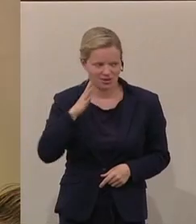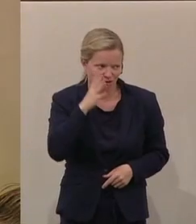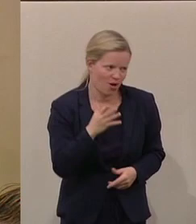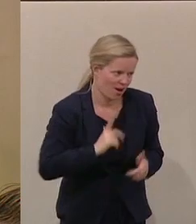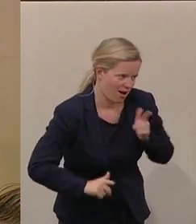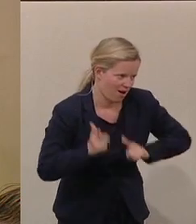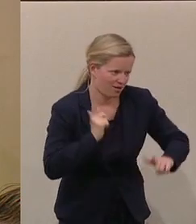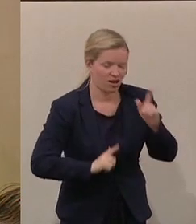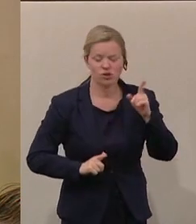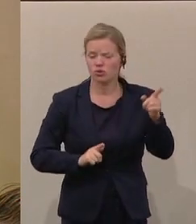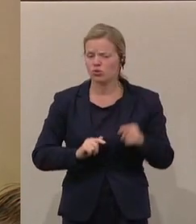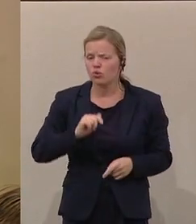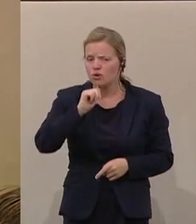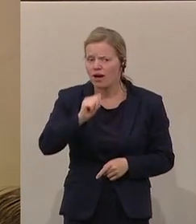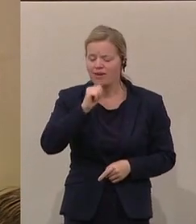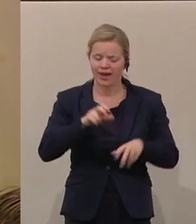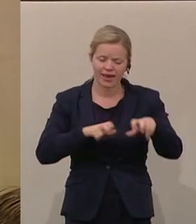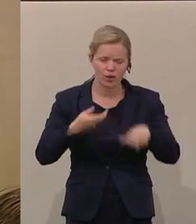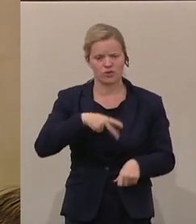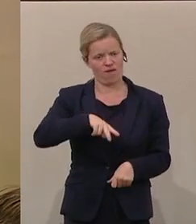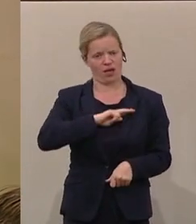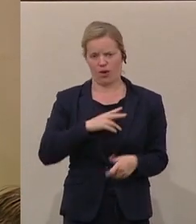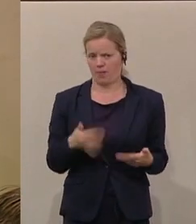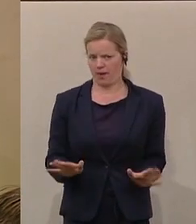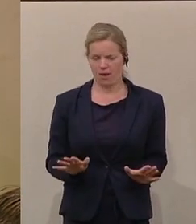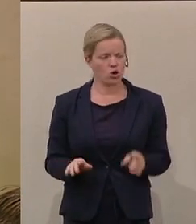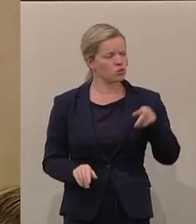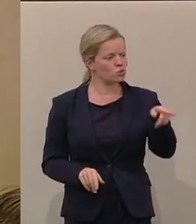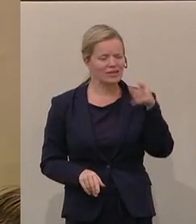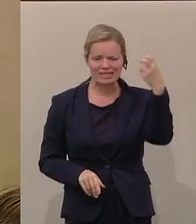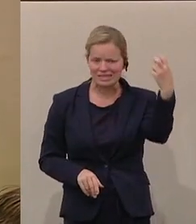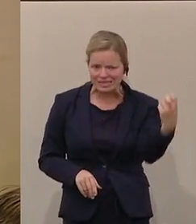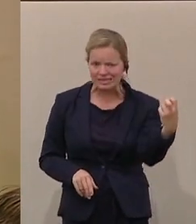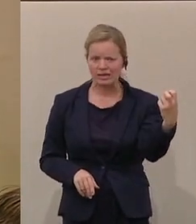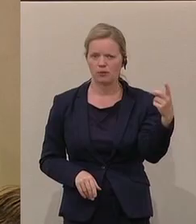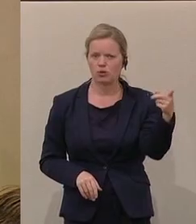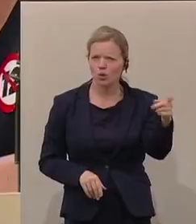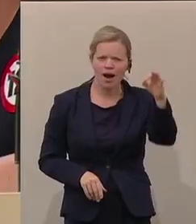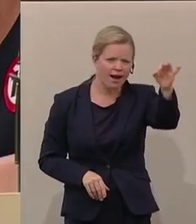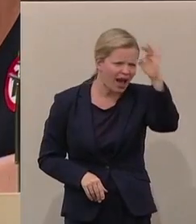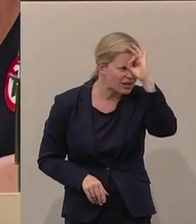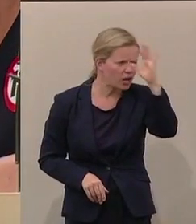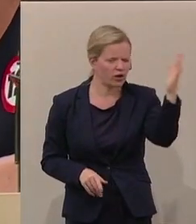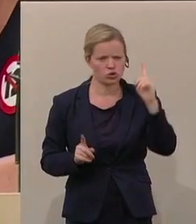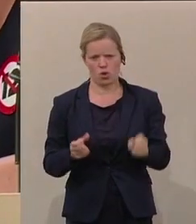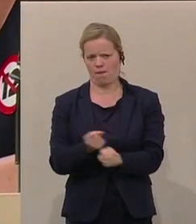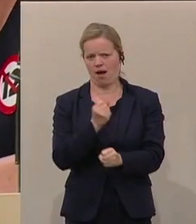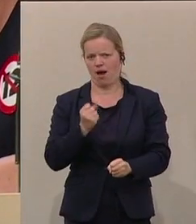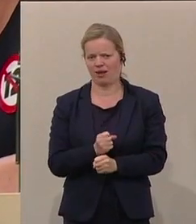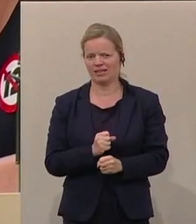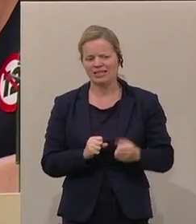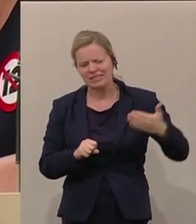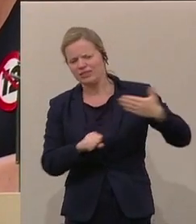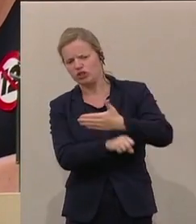Regierungsverantwortung. Sie sitzen hier, haben überhaupt keine Ahnung, was Sie hier machen sollen, fallen nur auf durch dumme